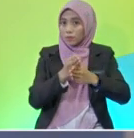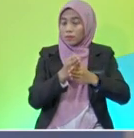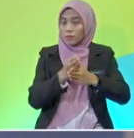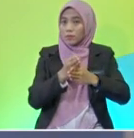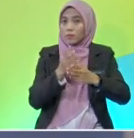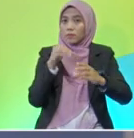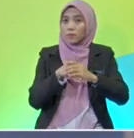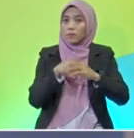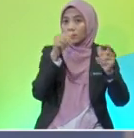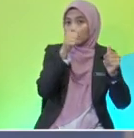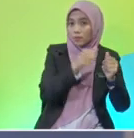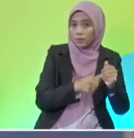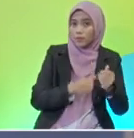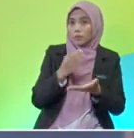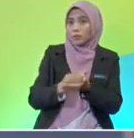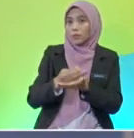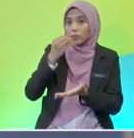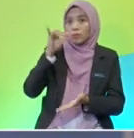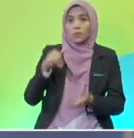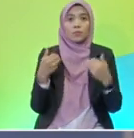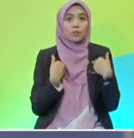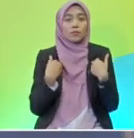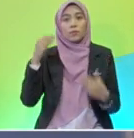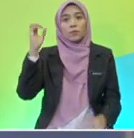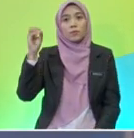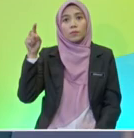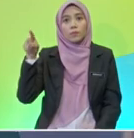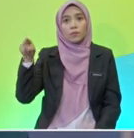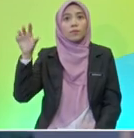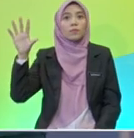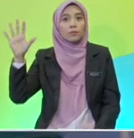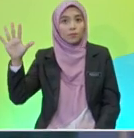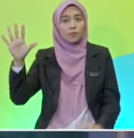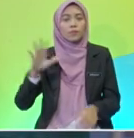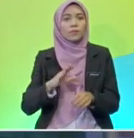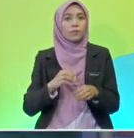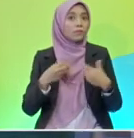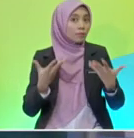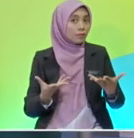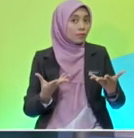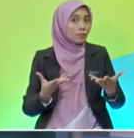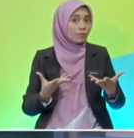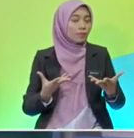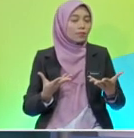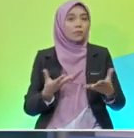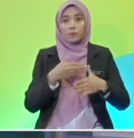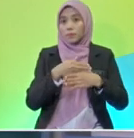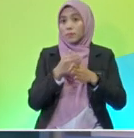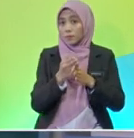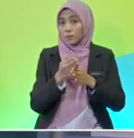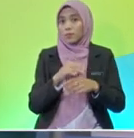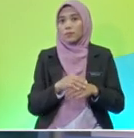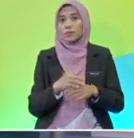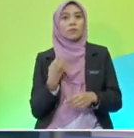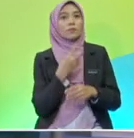setiap botol yang isi padunya adalah Syifa puluhan 5 Lite Oke Bagaimana proses ini berlaku kita tengok